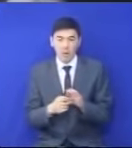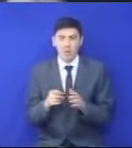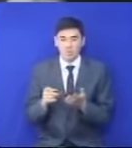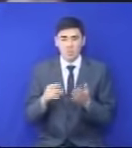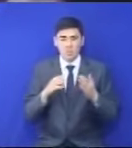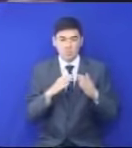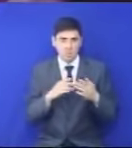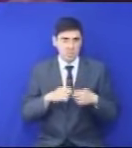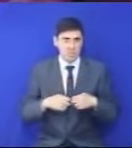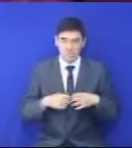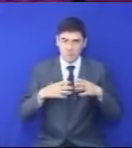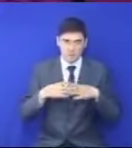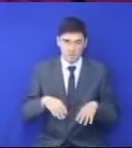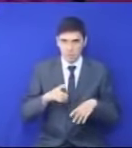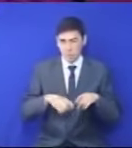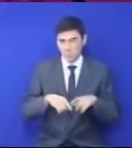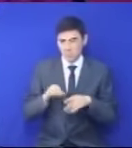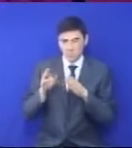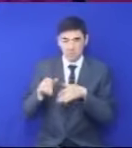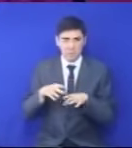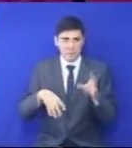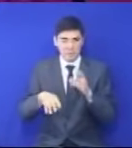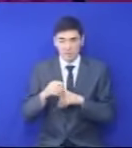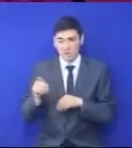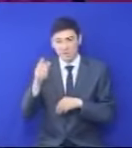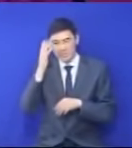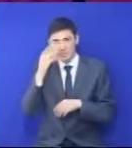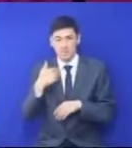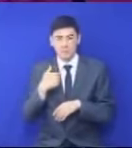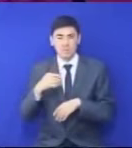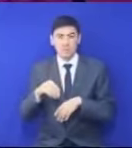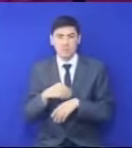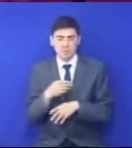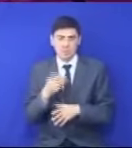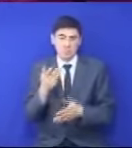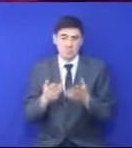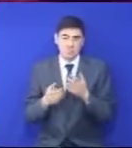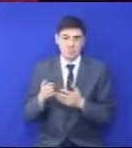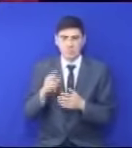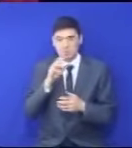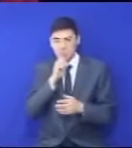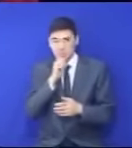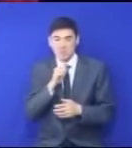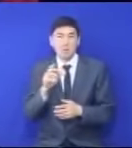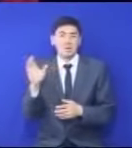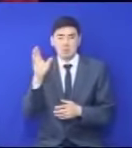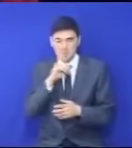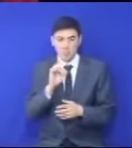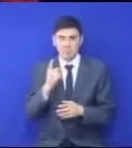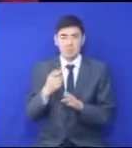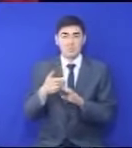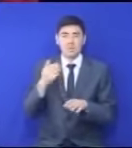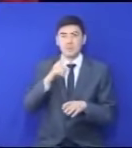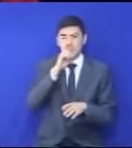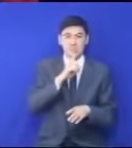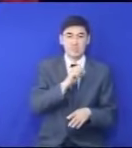ешқандай жанжал болмаған. Туысқандары студент қызды тұрмысқа шығу үшін ұрлауы мүмкін деп күдіктенеді. Өйткені бұған дейін ондай жағдай